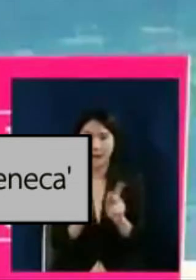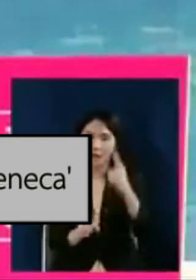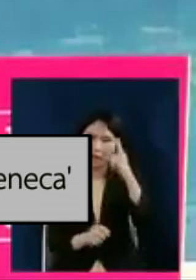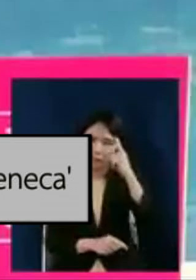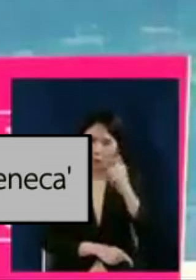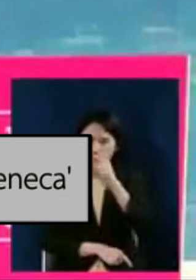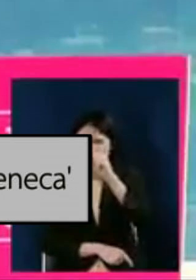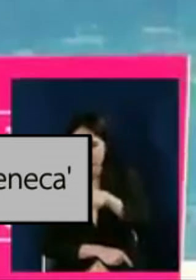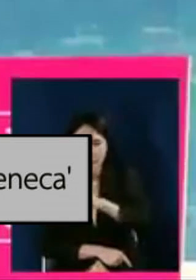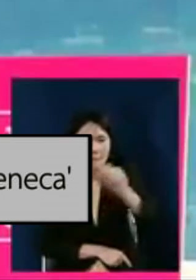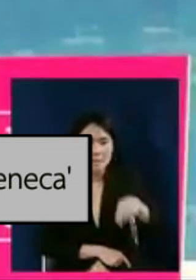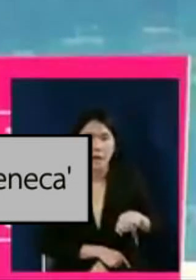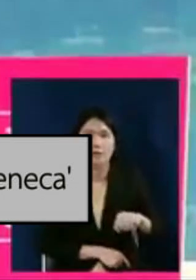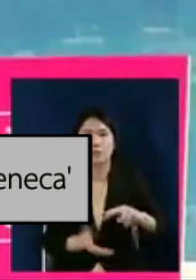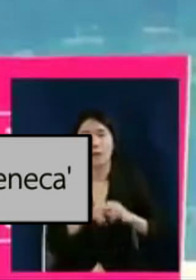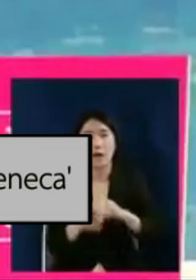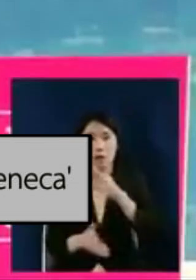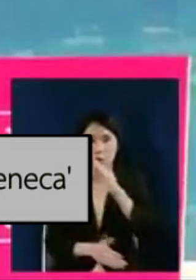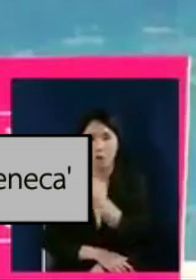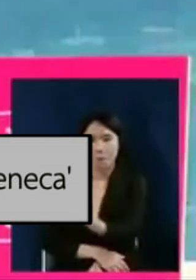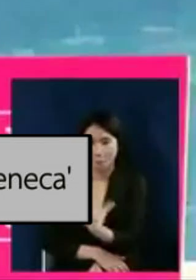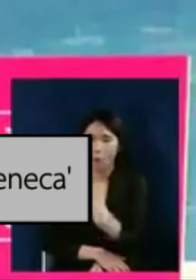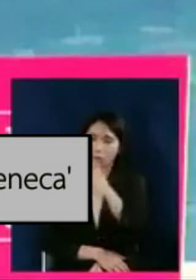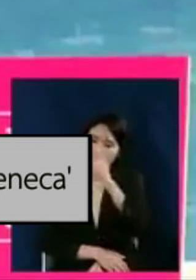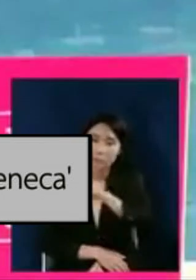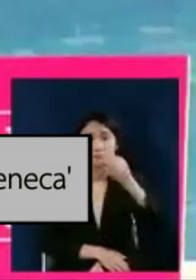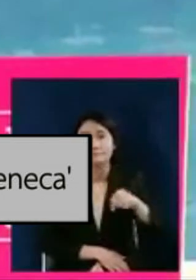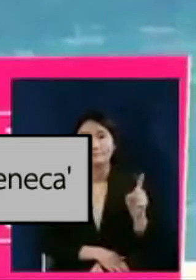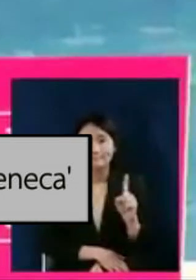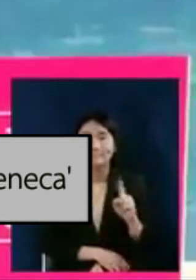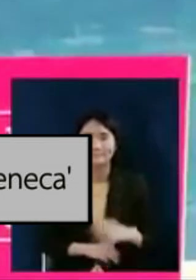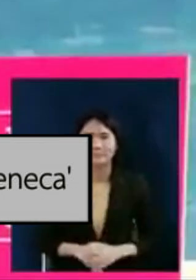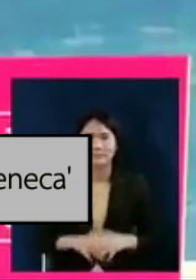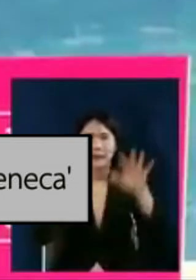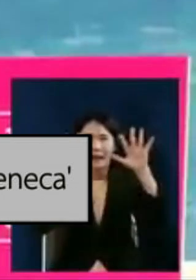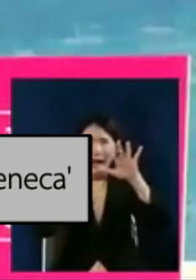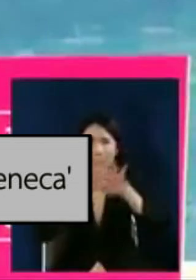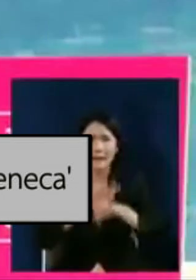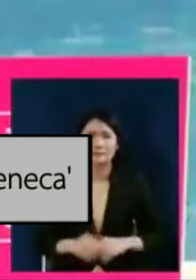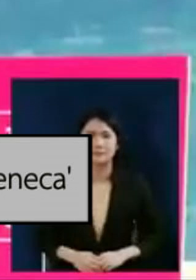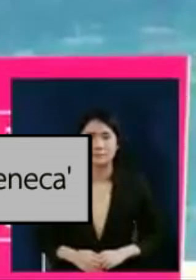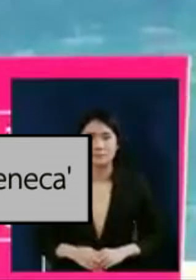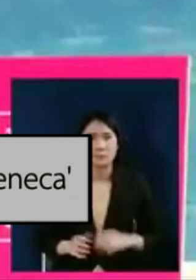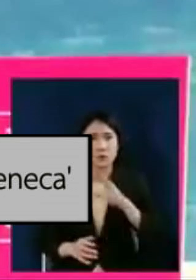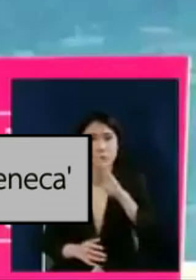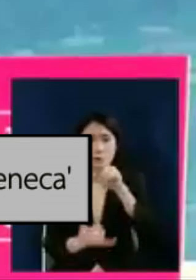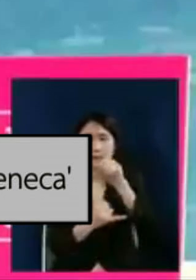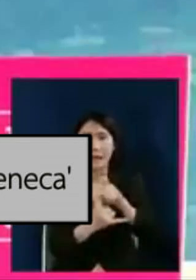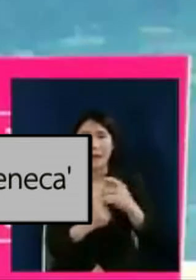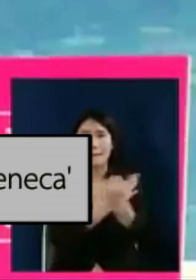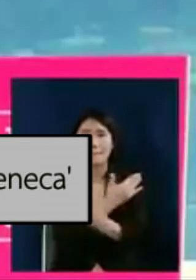กว่าจะบอกว่าไม่ใช่ xพูดว่าไม่ใช่อาการข้างเคียงของแม๊กซีนทำนองเดียวกันเกิดการตายนอเวย์